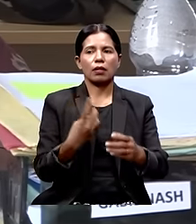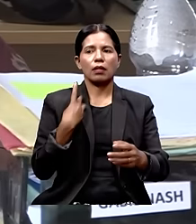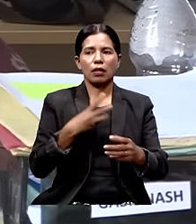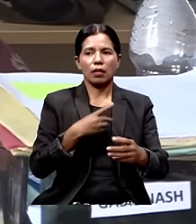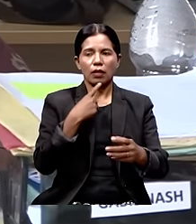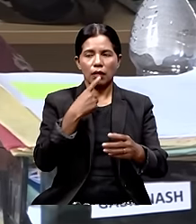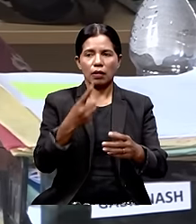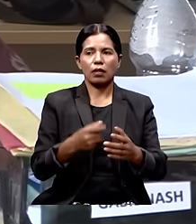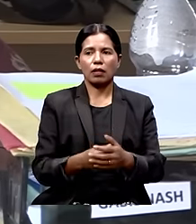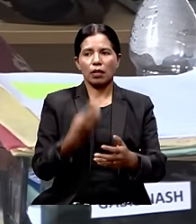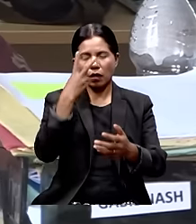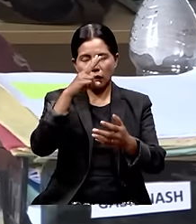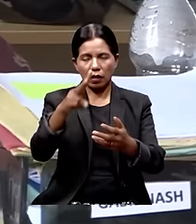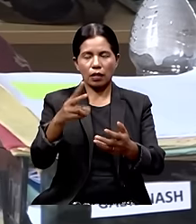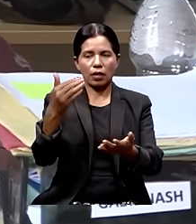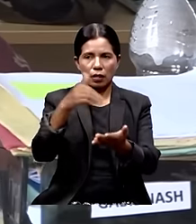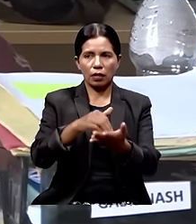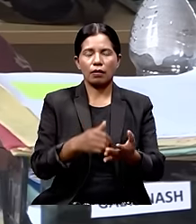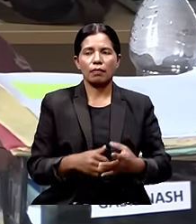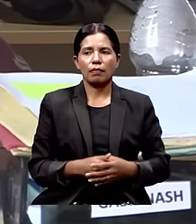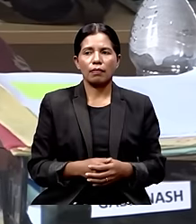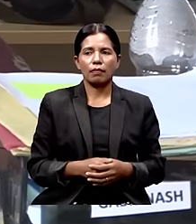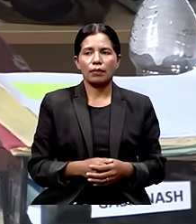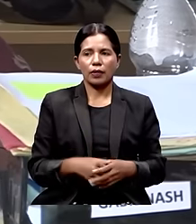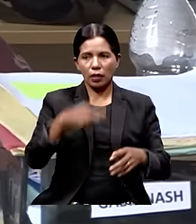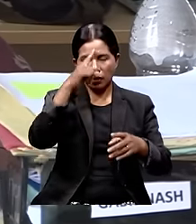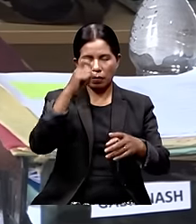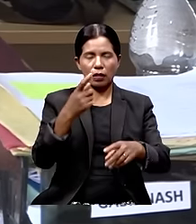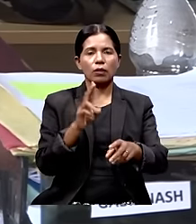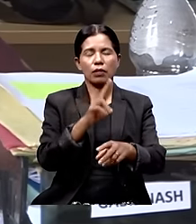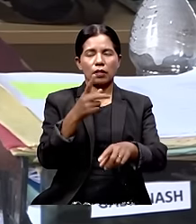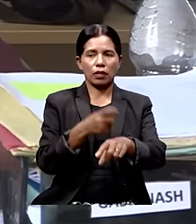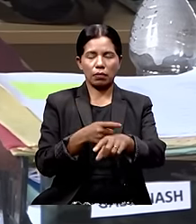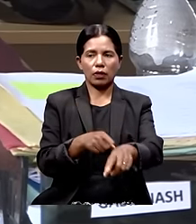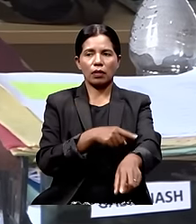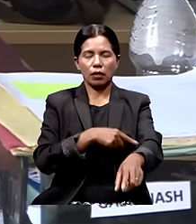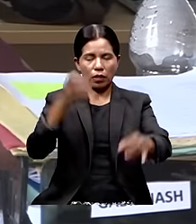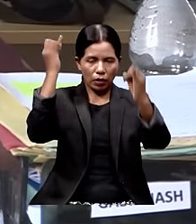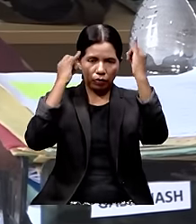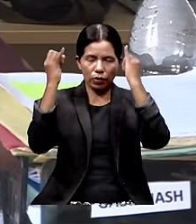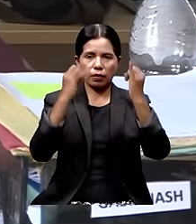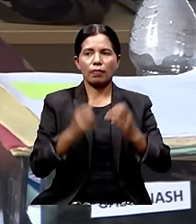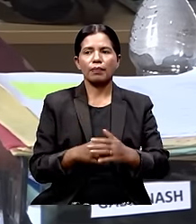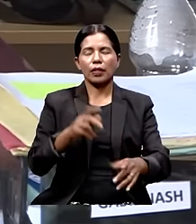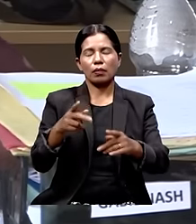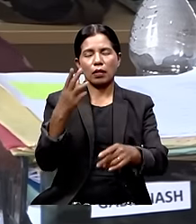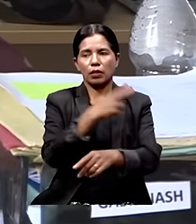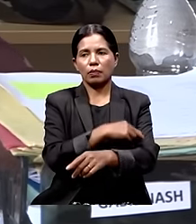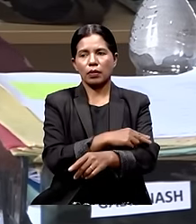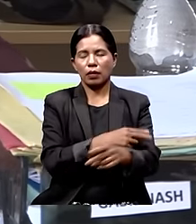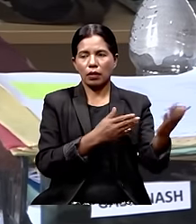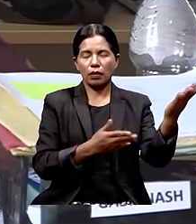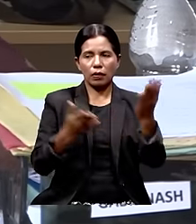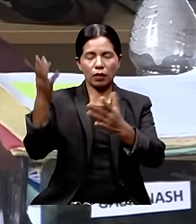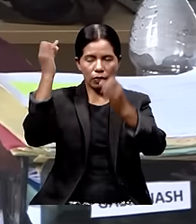buat verifikasi, mesti re-verifikasi. Tama ni mah hampir butuh. Informasi ni mah ni hospital sini mah harus kadung